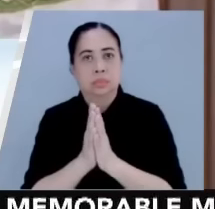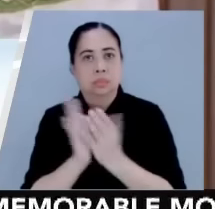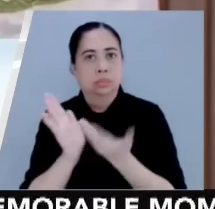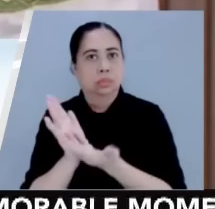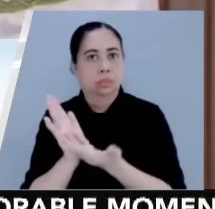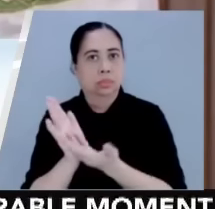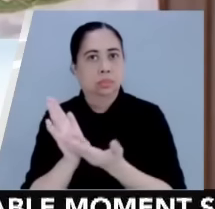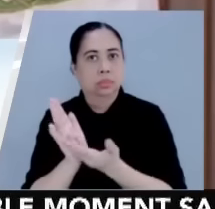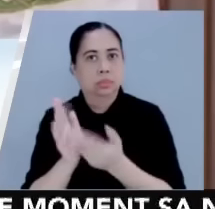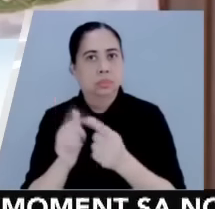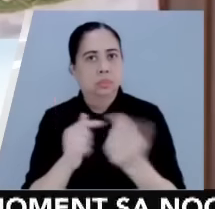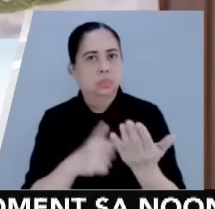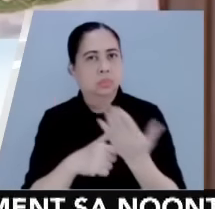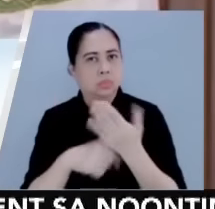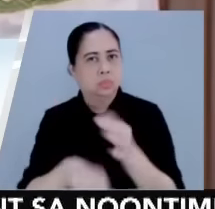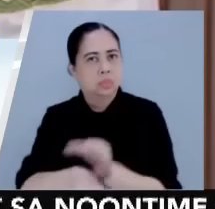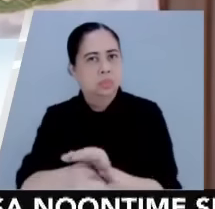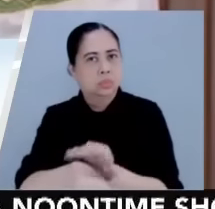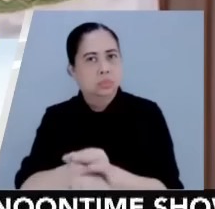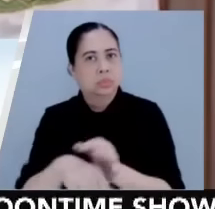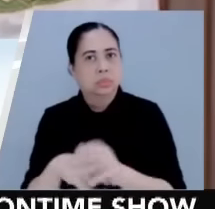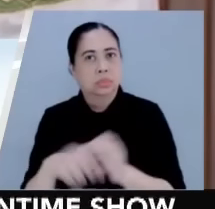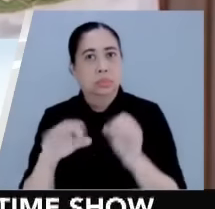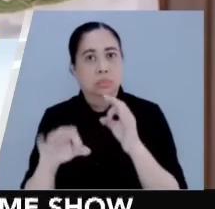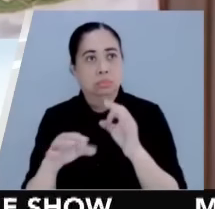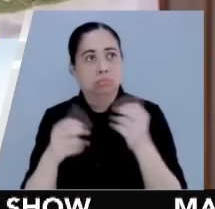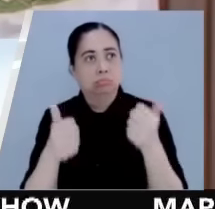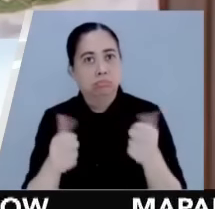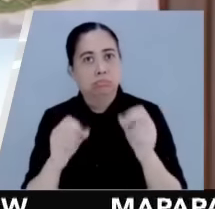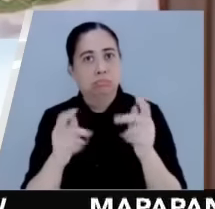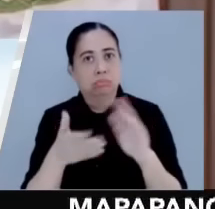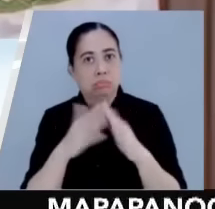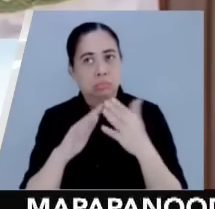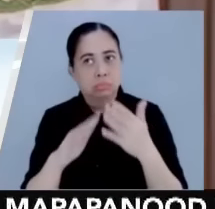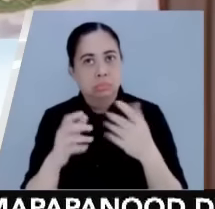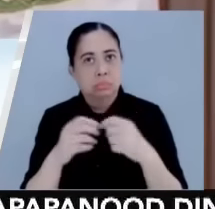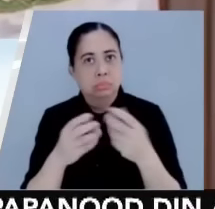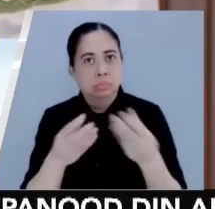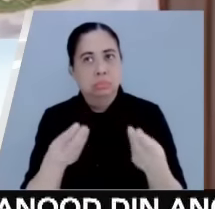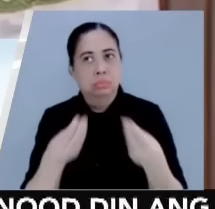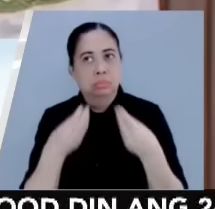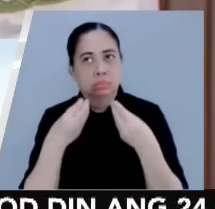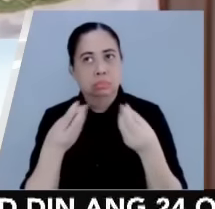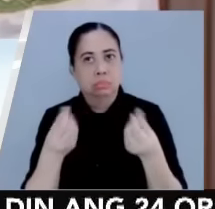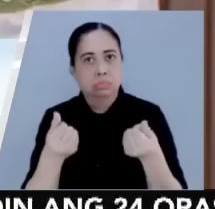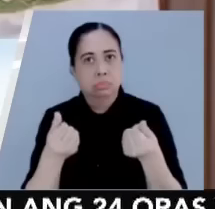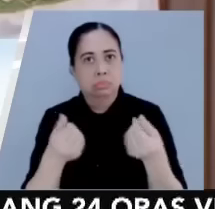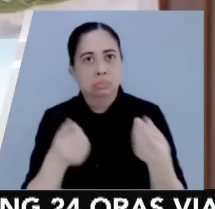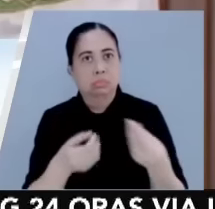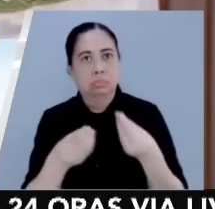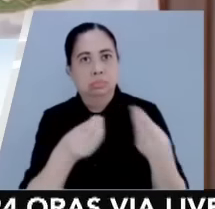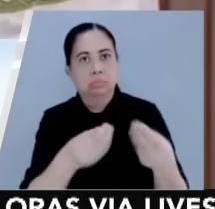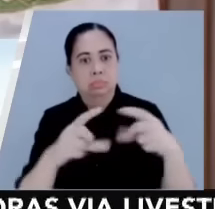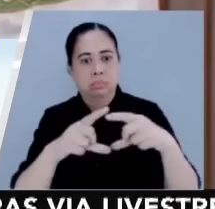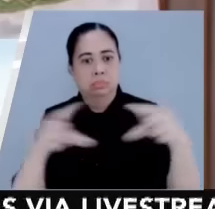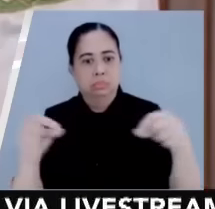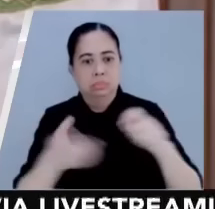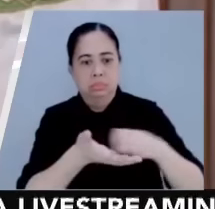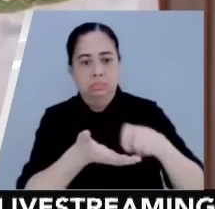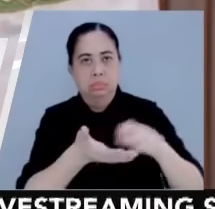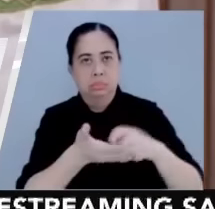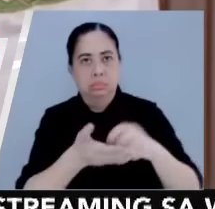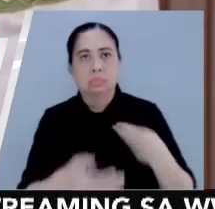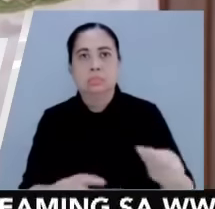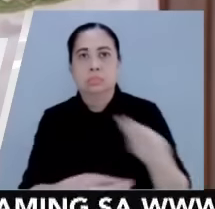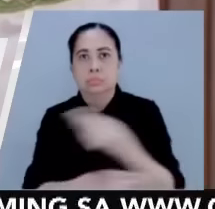mapakita yung watches. Once po masettle na nila, magbibigay po siya ng cheque. Ibibigay na po yung watch dun sa